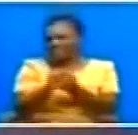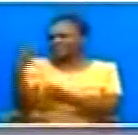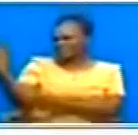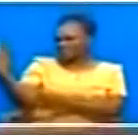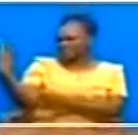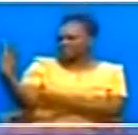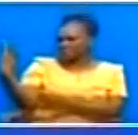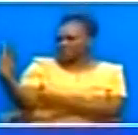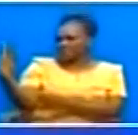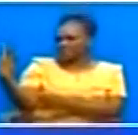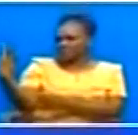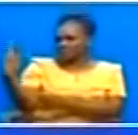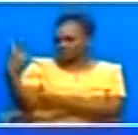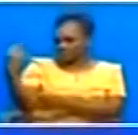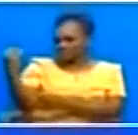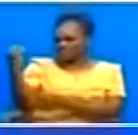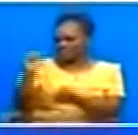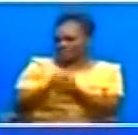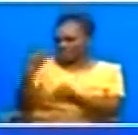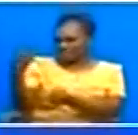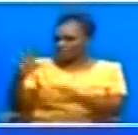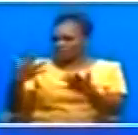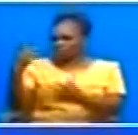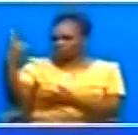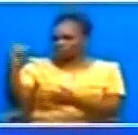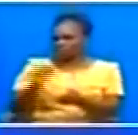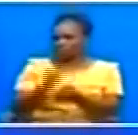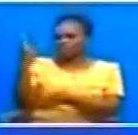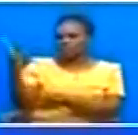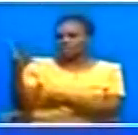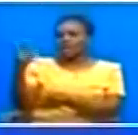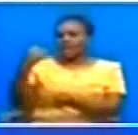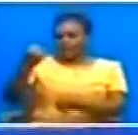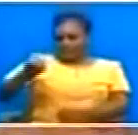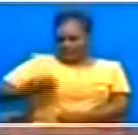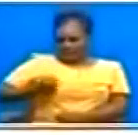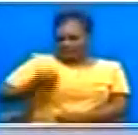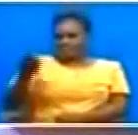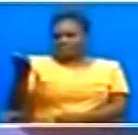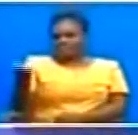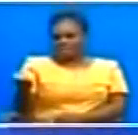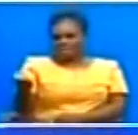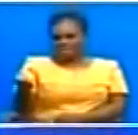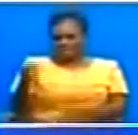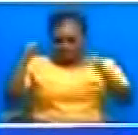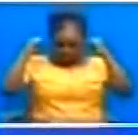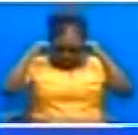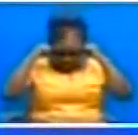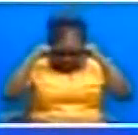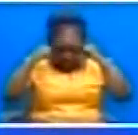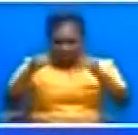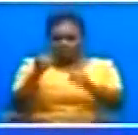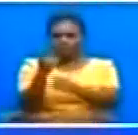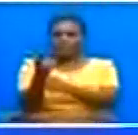hapo, kitu kama hiyo, 14 hapo. Wanzo, hiyo nilikuwa na msichana mwenyewe anafuata, alikuwa anasoma Resco Secondary